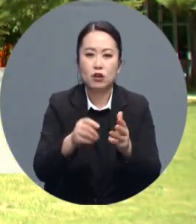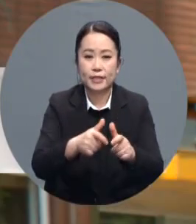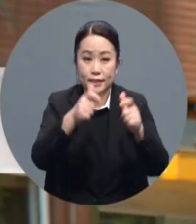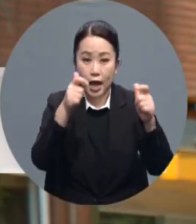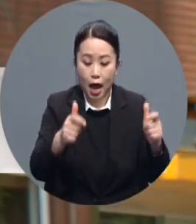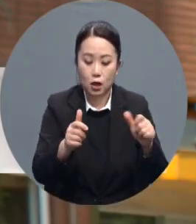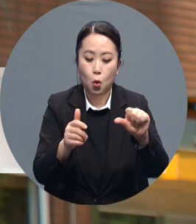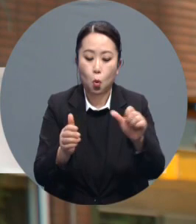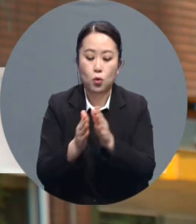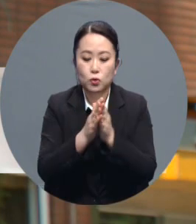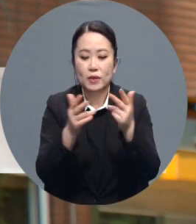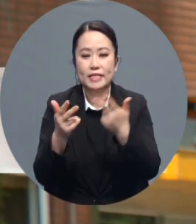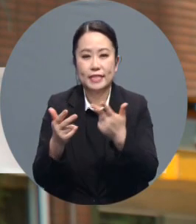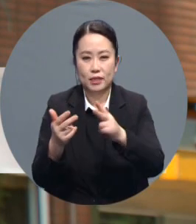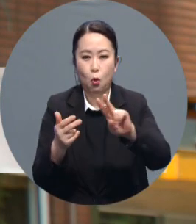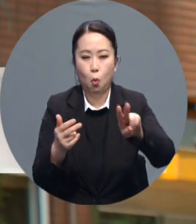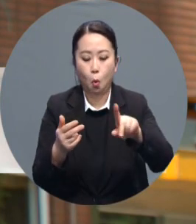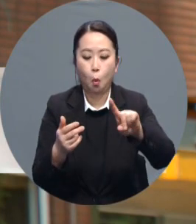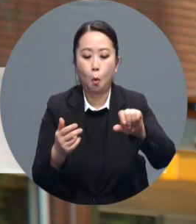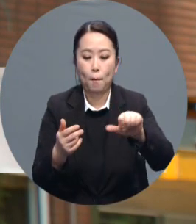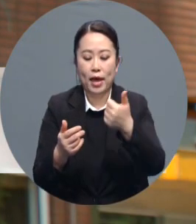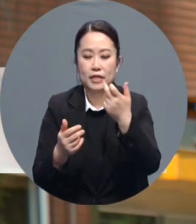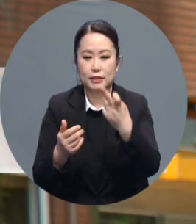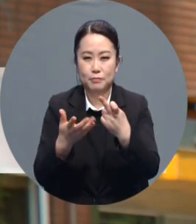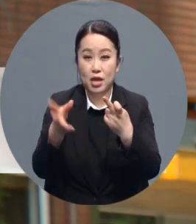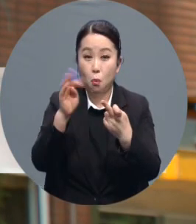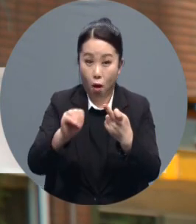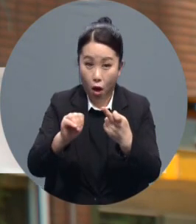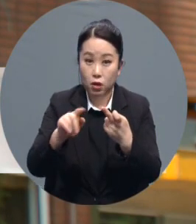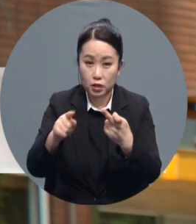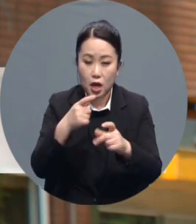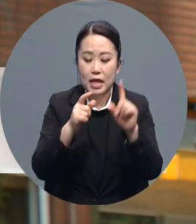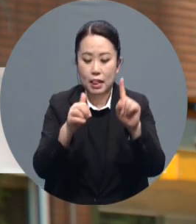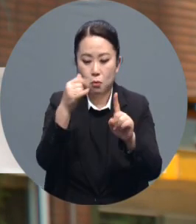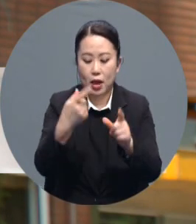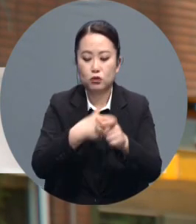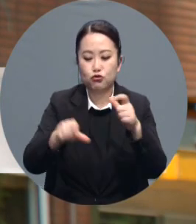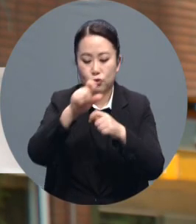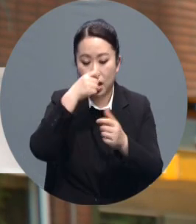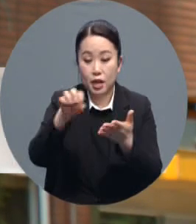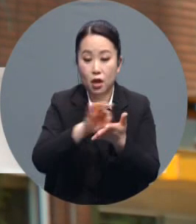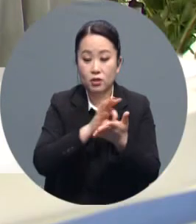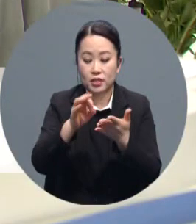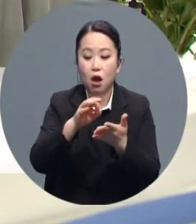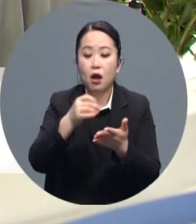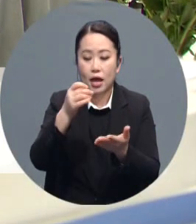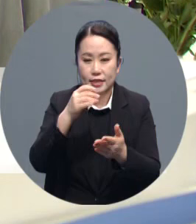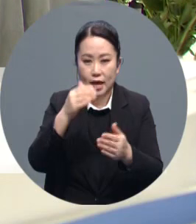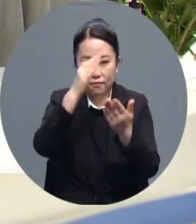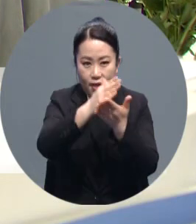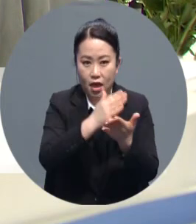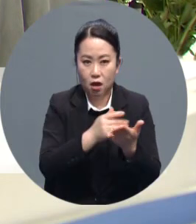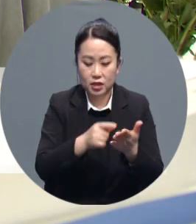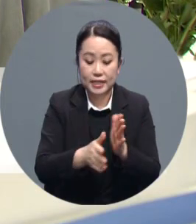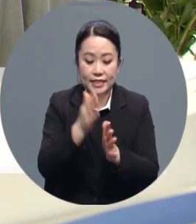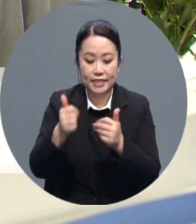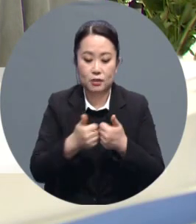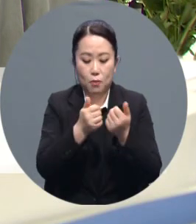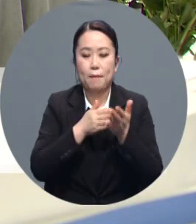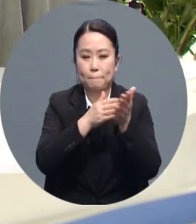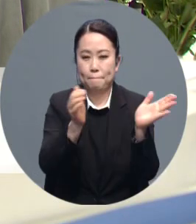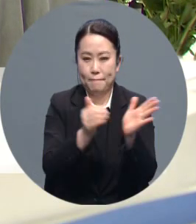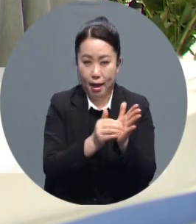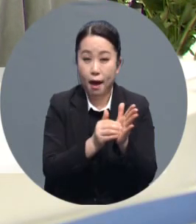올해 제1회 추가 경정 예산안을 실패 제출했습니다 교육청은 서부산과 원도심의 교육 격차를